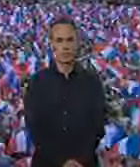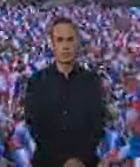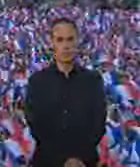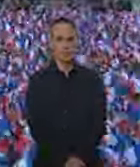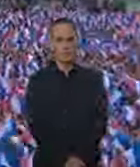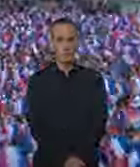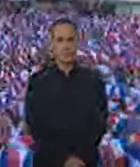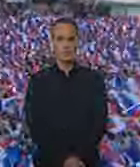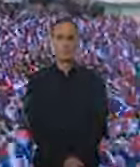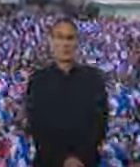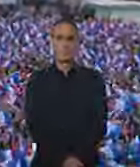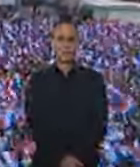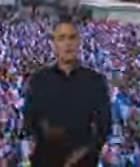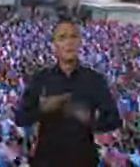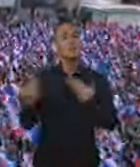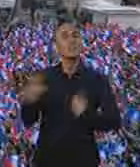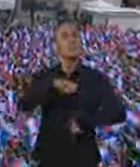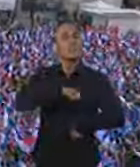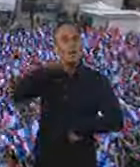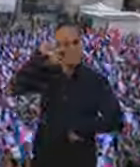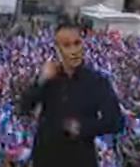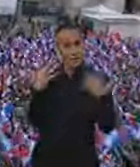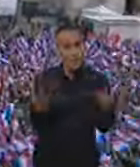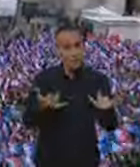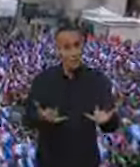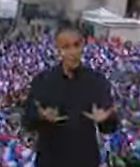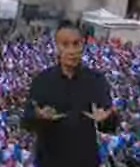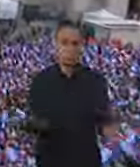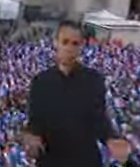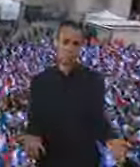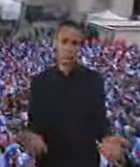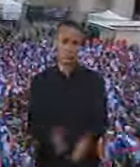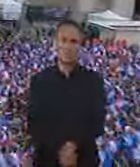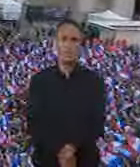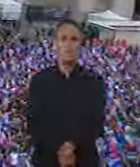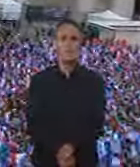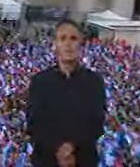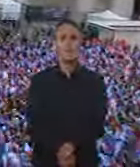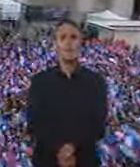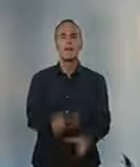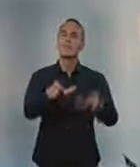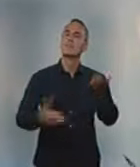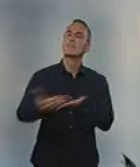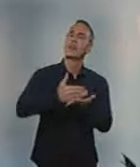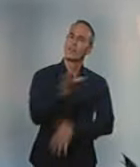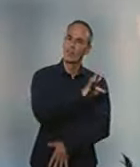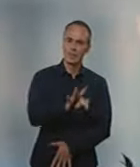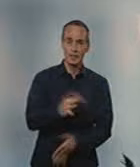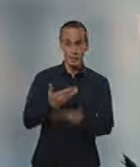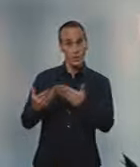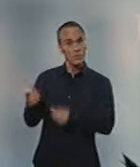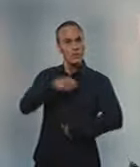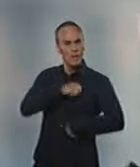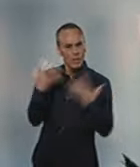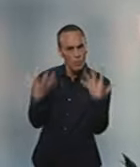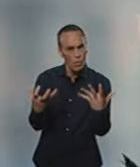l'Espagne qui veut cette situation pour la France qui veut de cette situation pour les salariés français